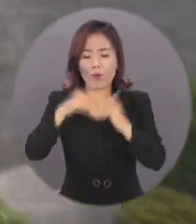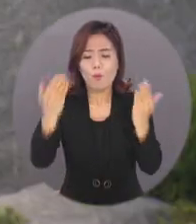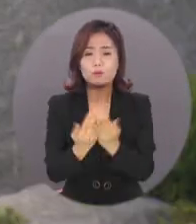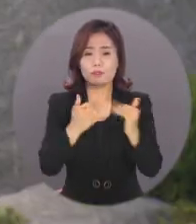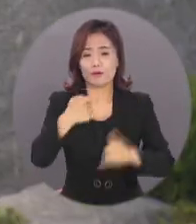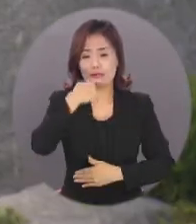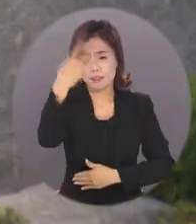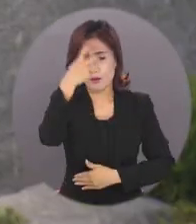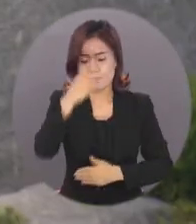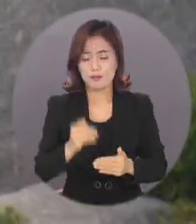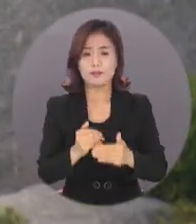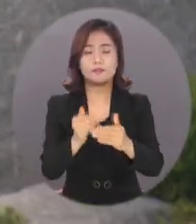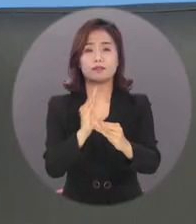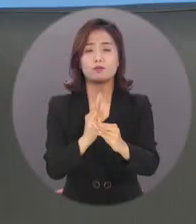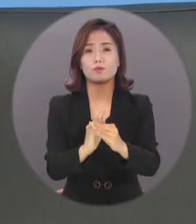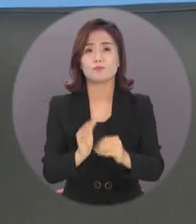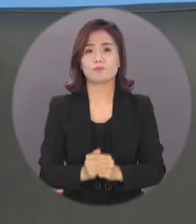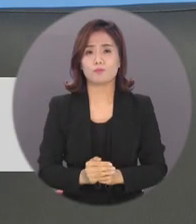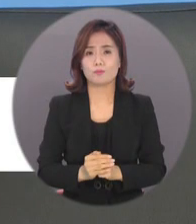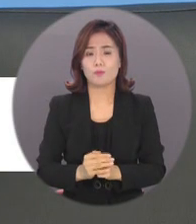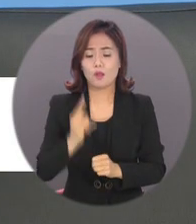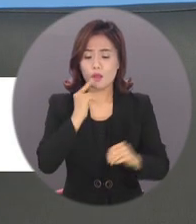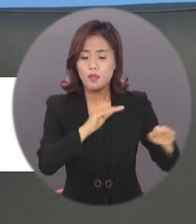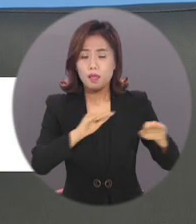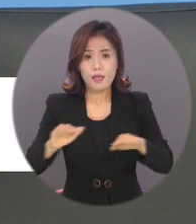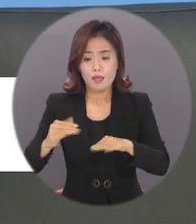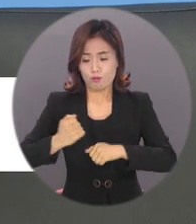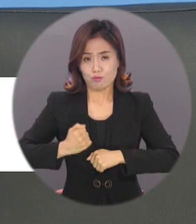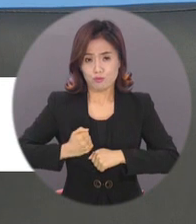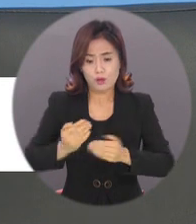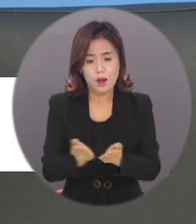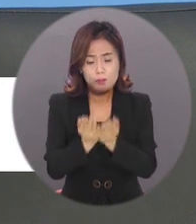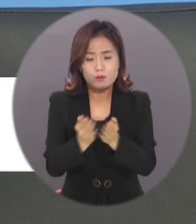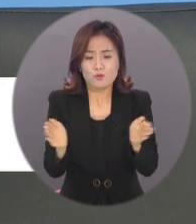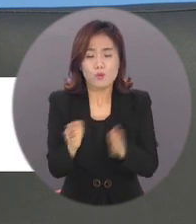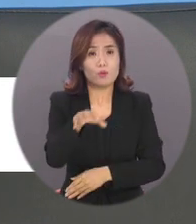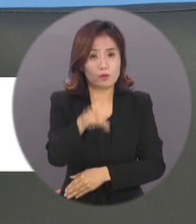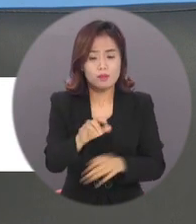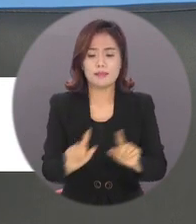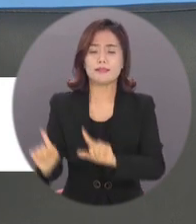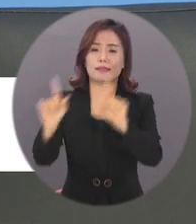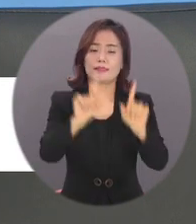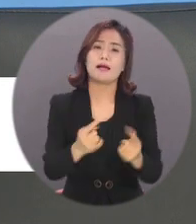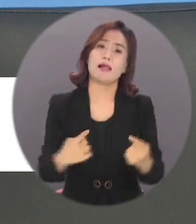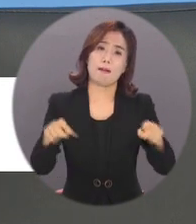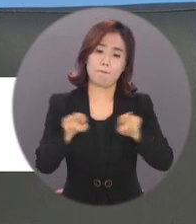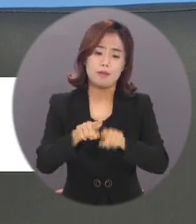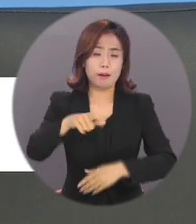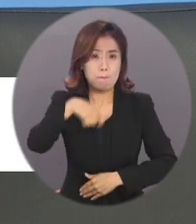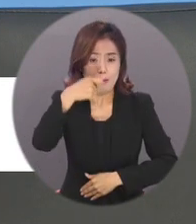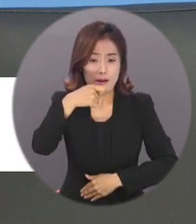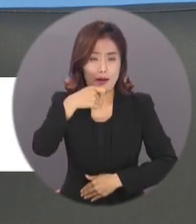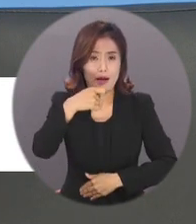대해 진단검사를 벌이고 있습니다. 아마 해군 함정의 특성상 좁은 공간에서 생활을 같이 하고 또 식사도